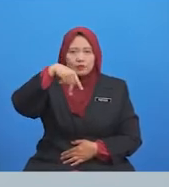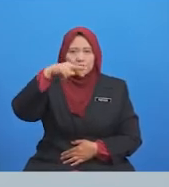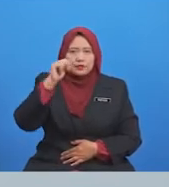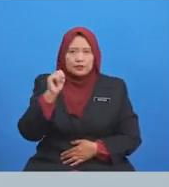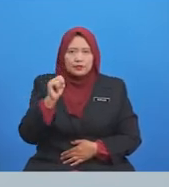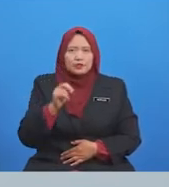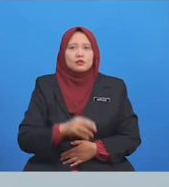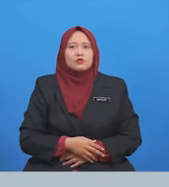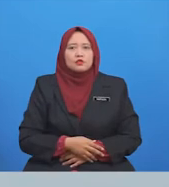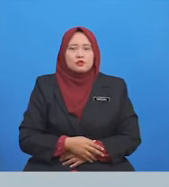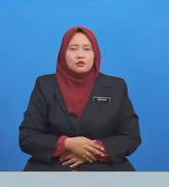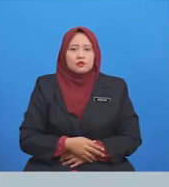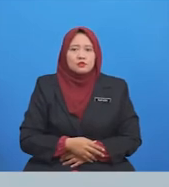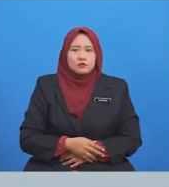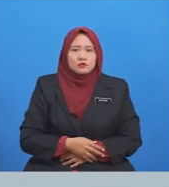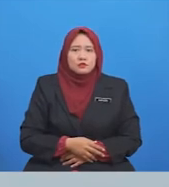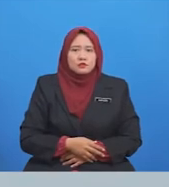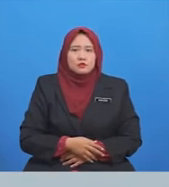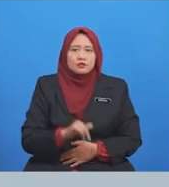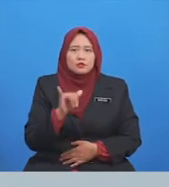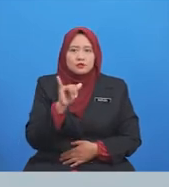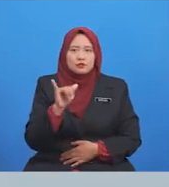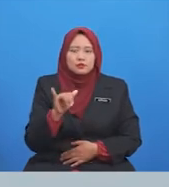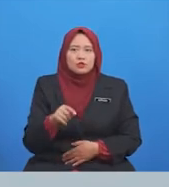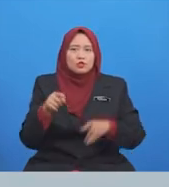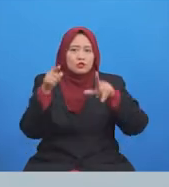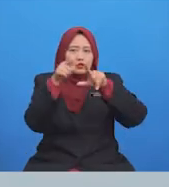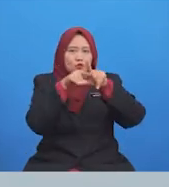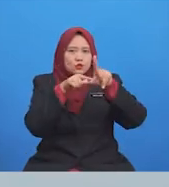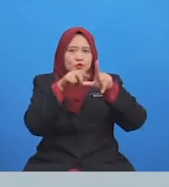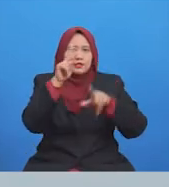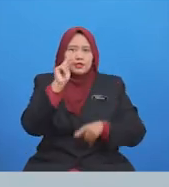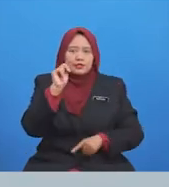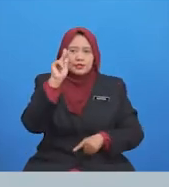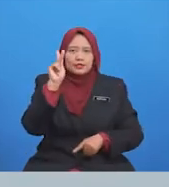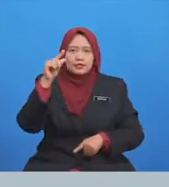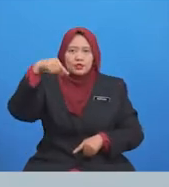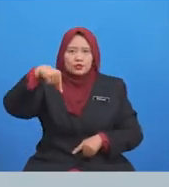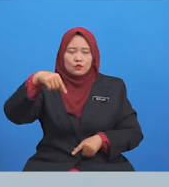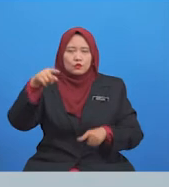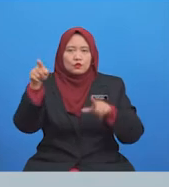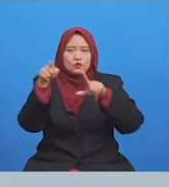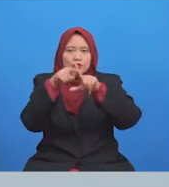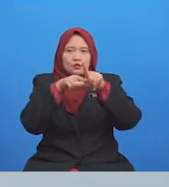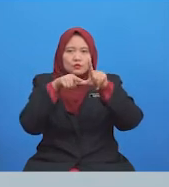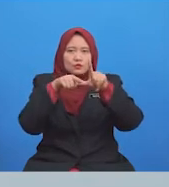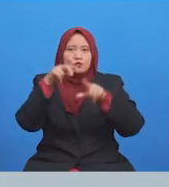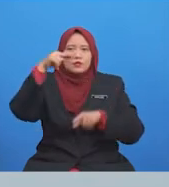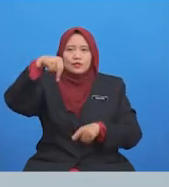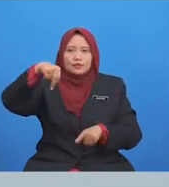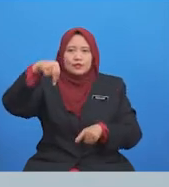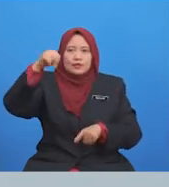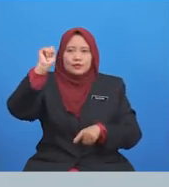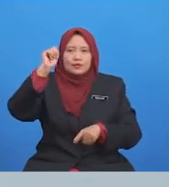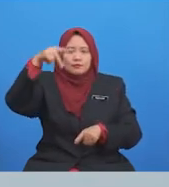dengan sudut PNK. Bagi sisi empat yang kedua pula ialah KLMN,